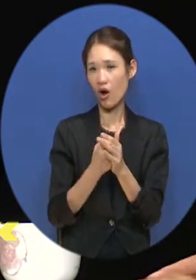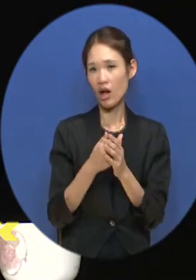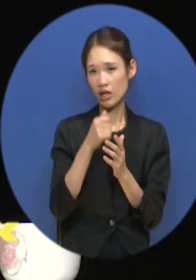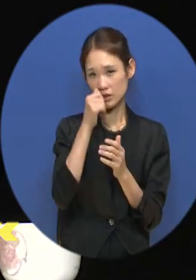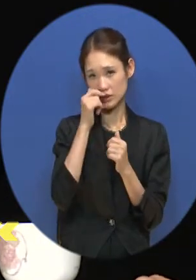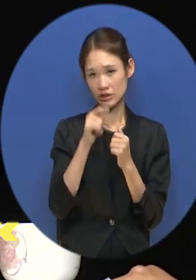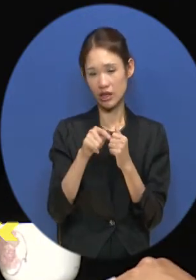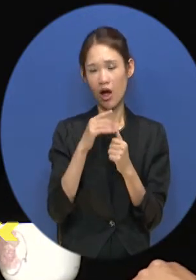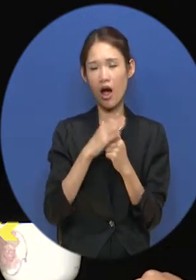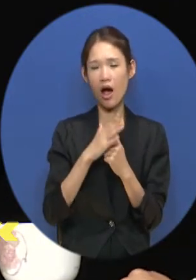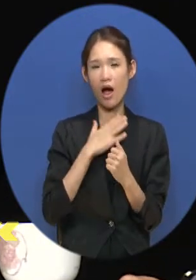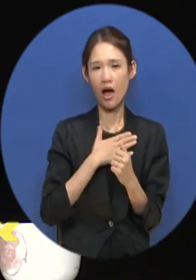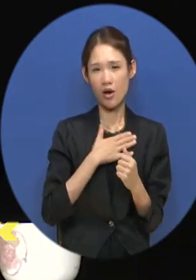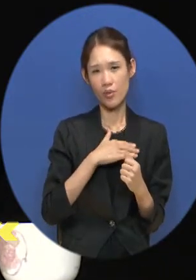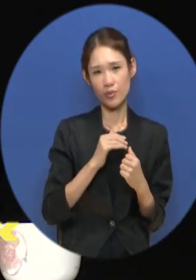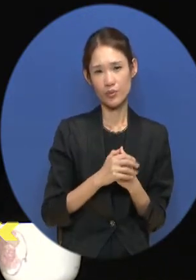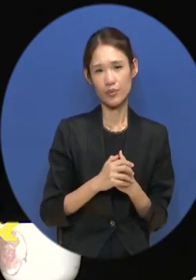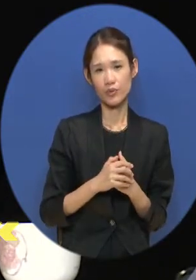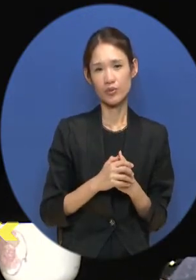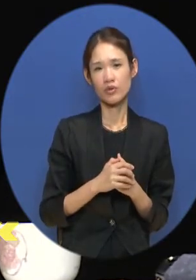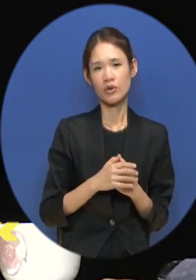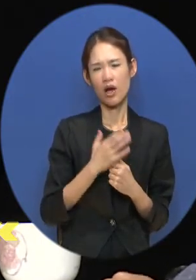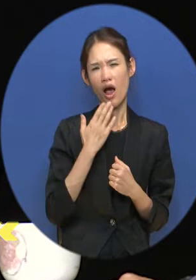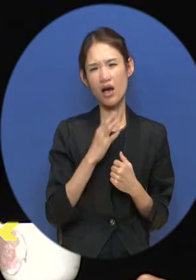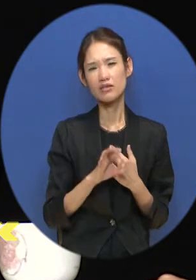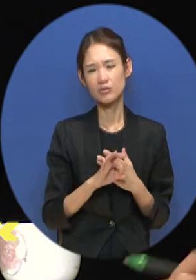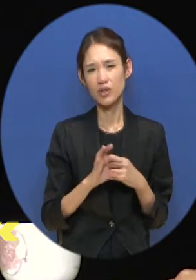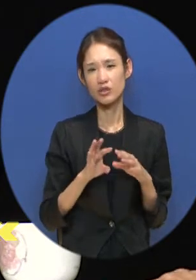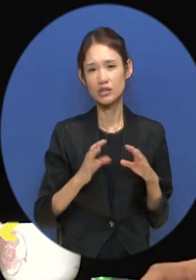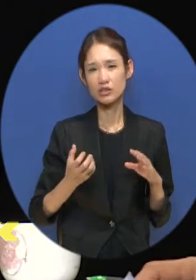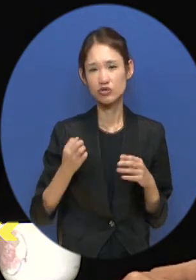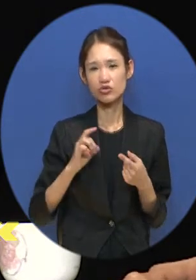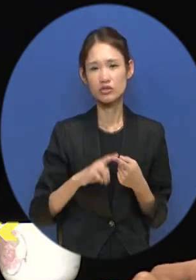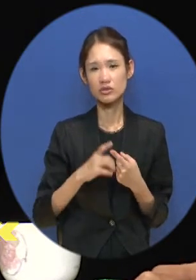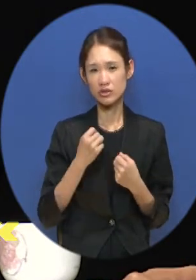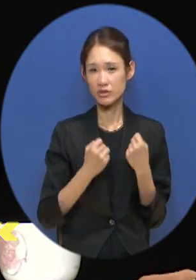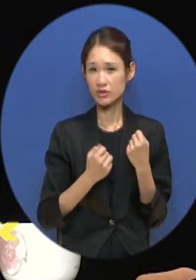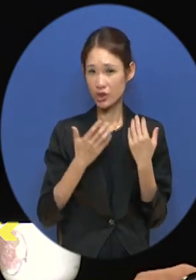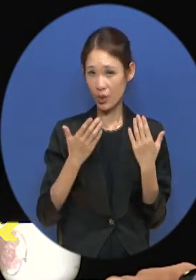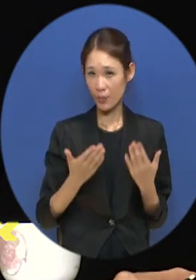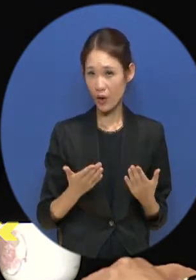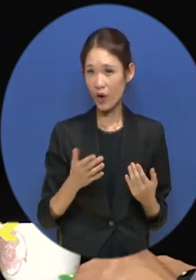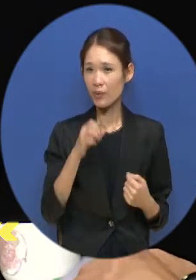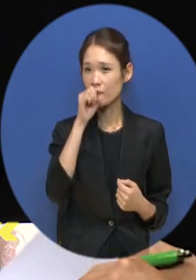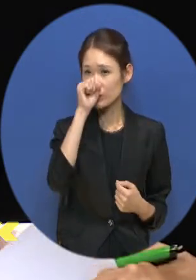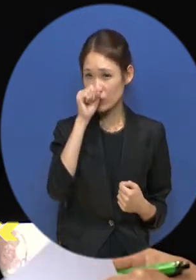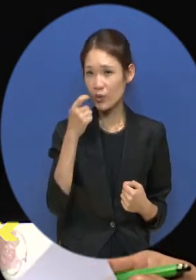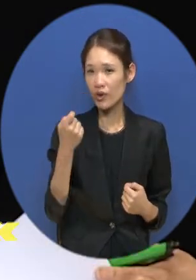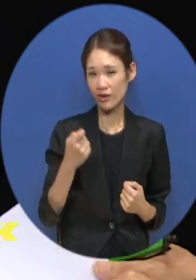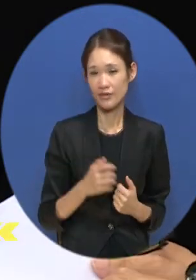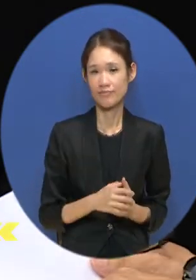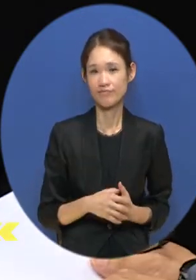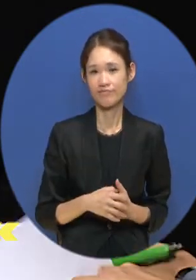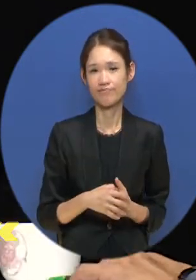걸로 이렇게 알고 있는데 유황님은 그 기준에 네. 대해서 좀 이렇게 설명을